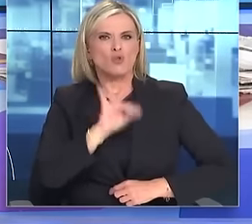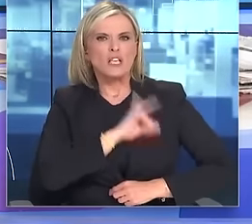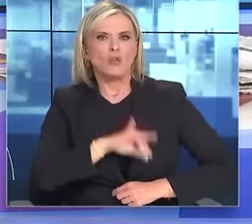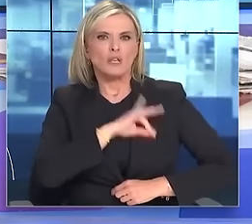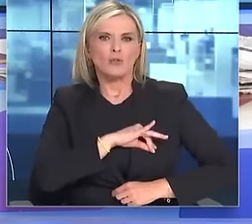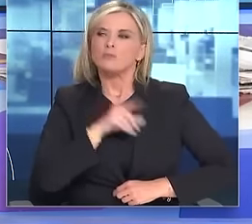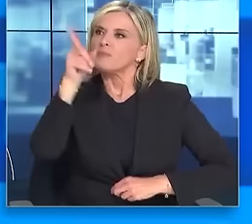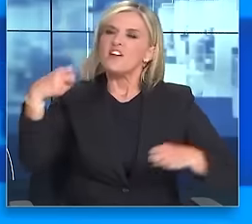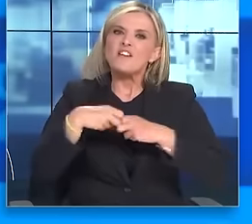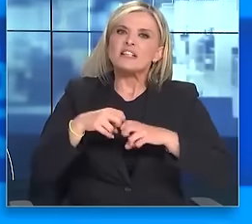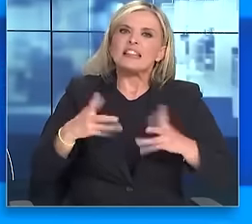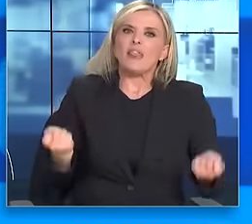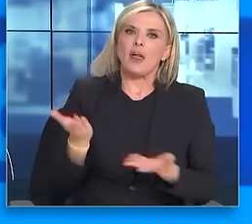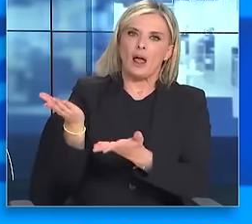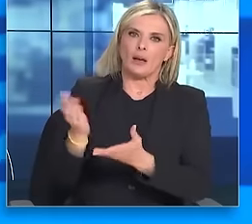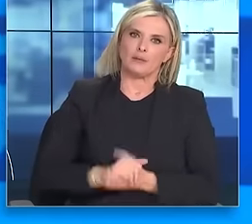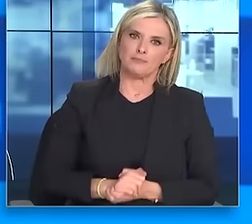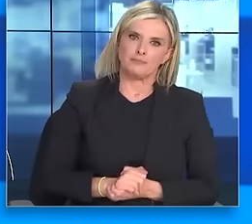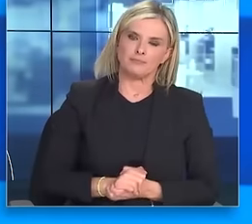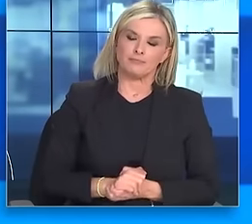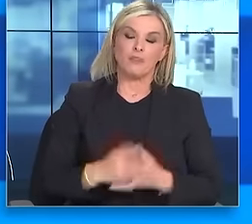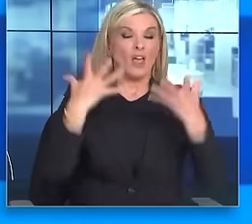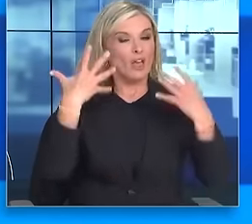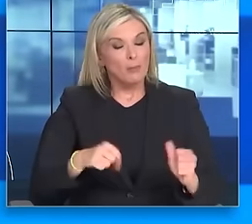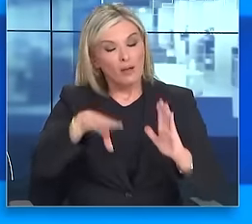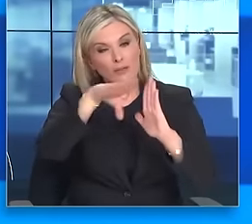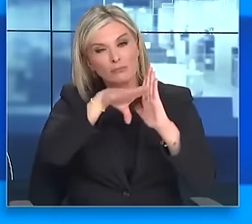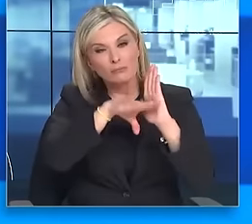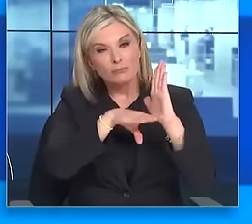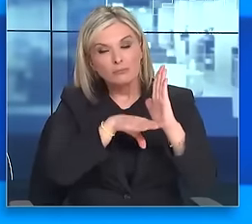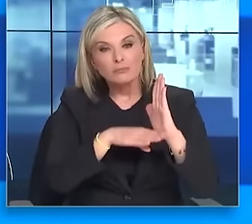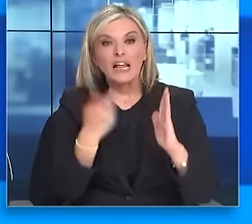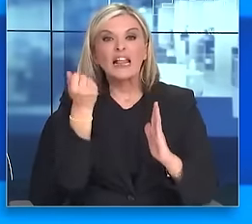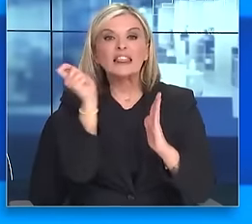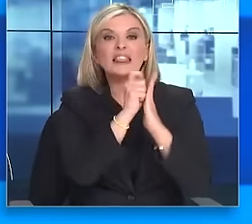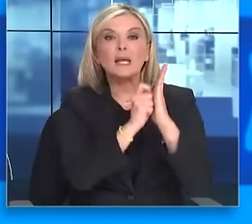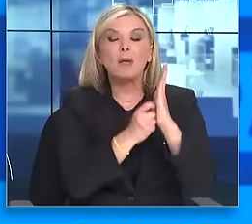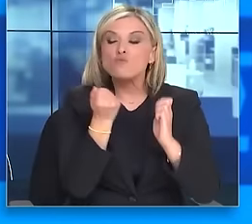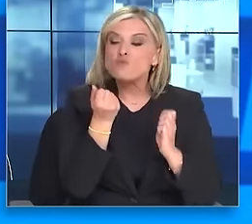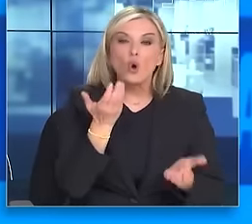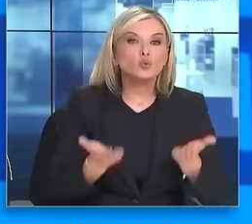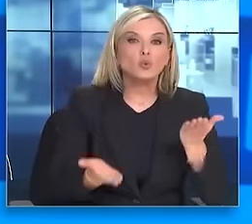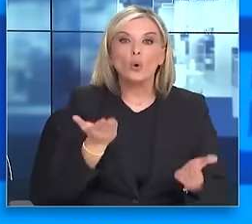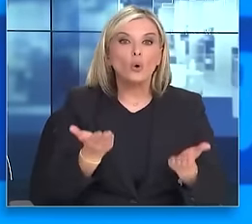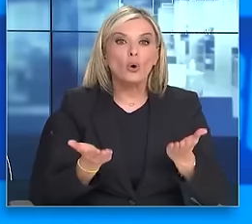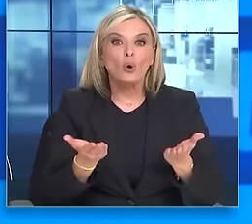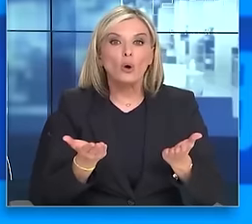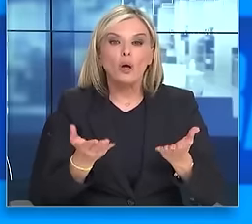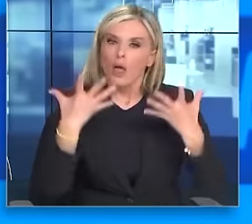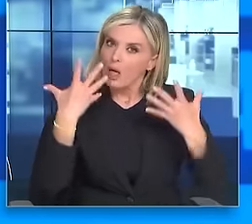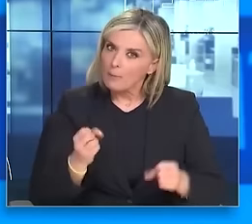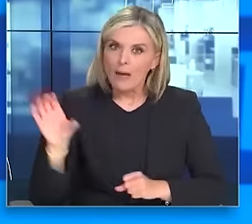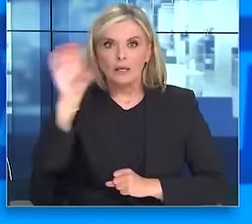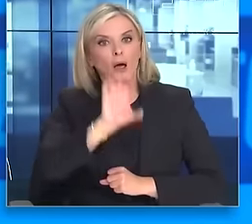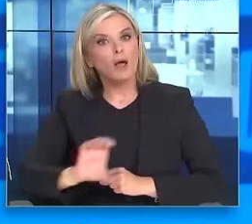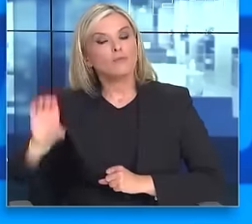υπάρχει ενιαία αγορά και υπάρχουν κανόνες σχετικά με τον τρόπο με τον οποίο οι εταιρείες και τιμολογούν και κάνουν το λεγόμενο transfer pricing. Mm-hmm. Υπάρχουν ευρωπαϊκοί